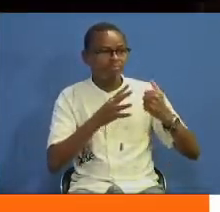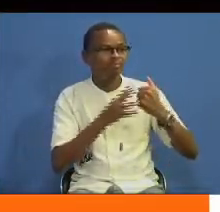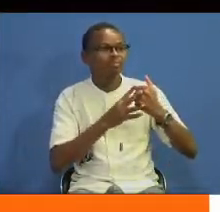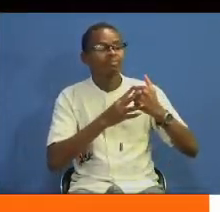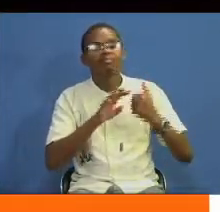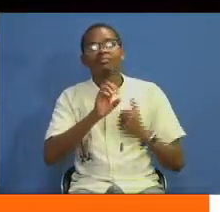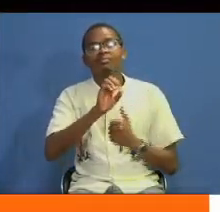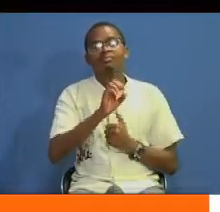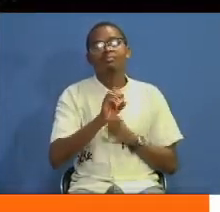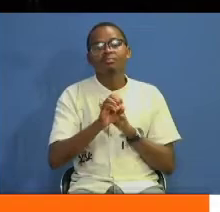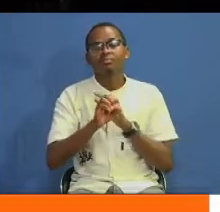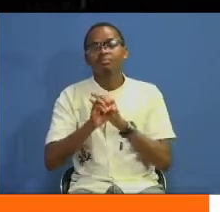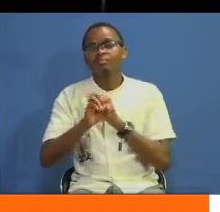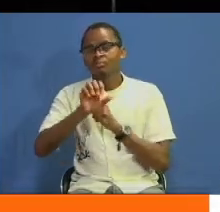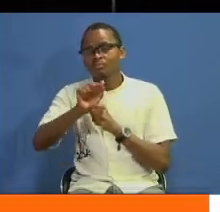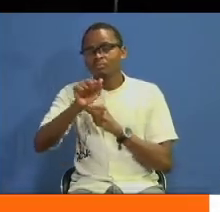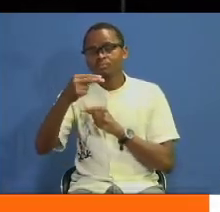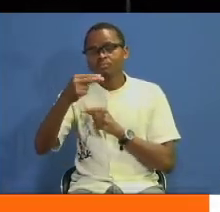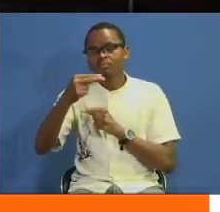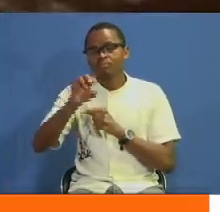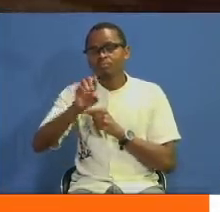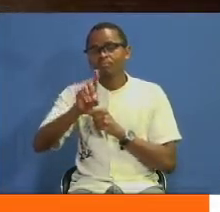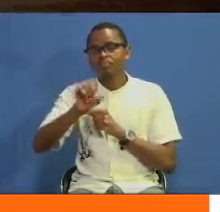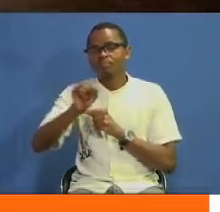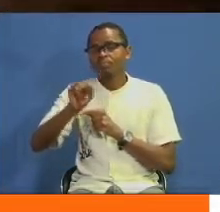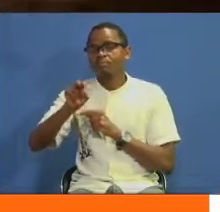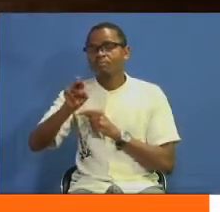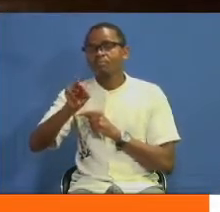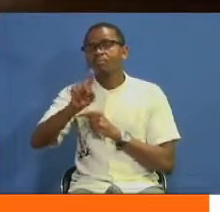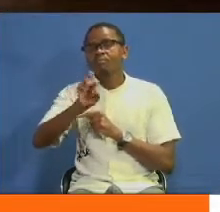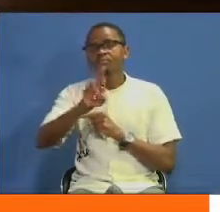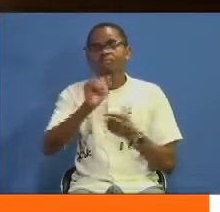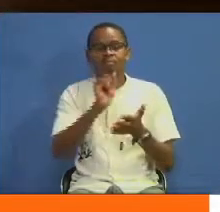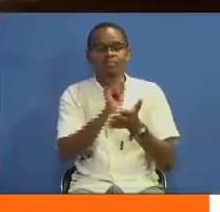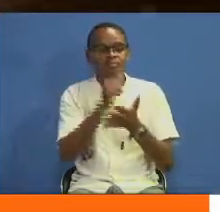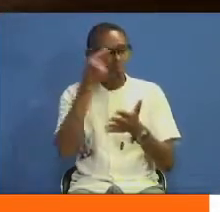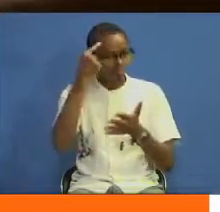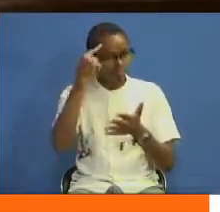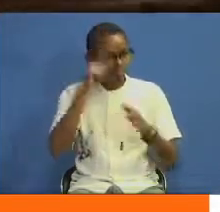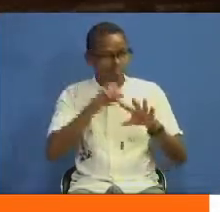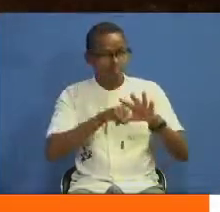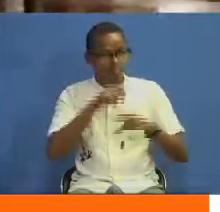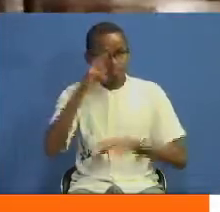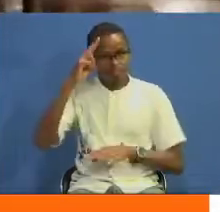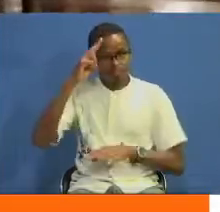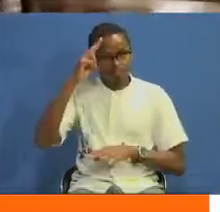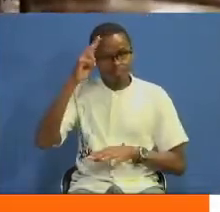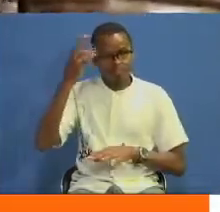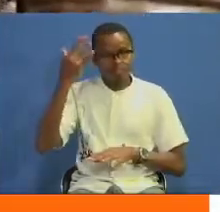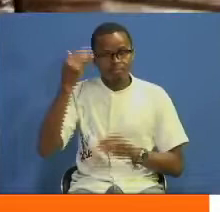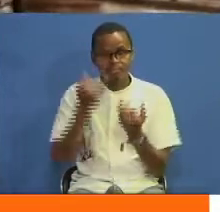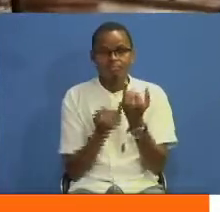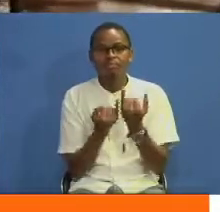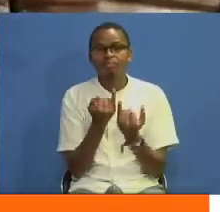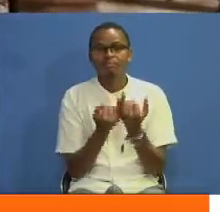katika wilaya Ahalweila, kusini mwa Cologne, kulingana na makadirio ya polisi ya Jumamosi.